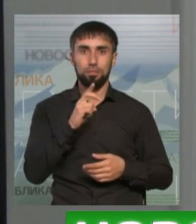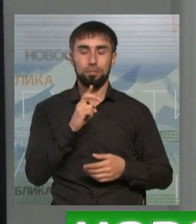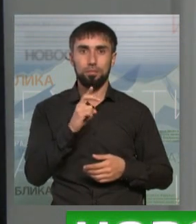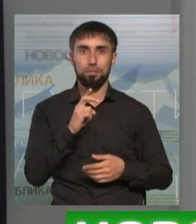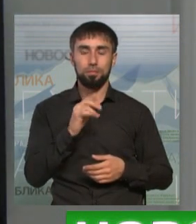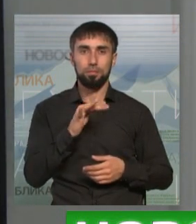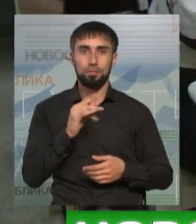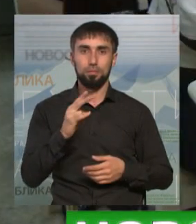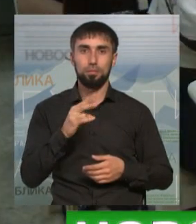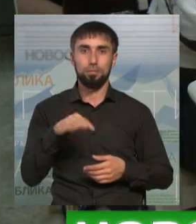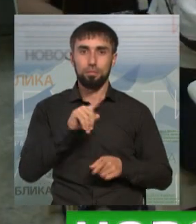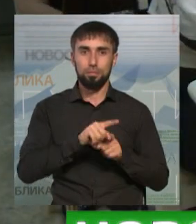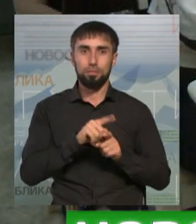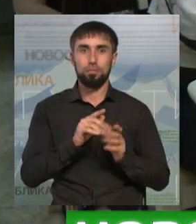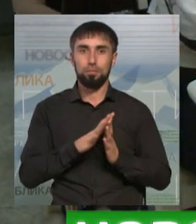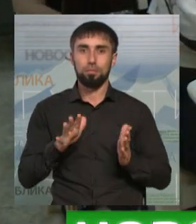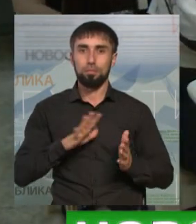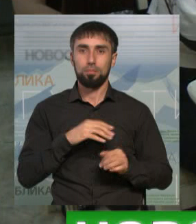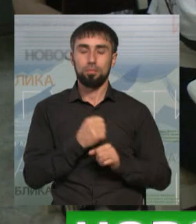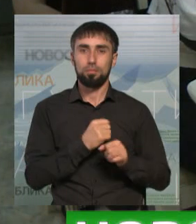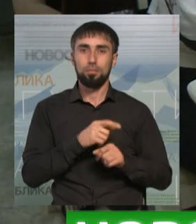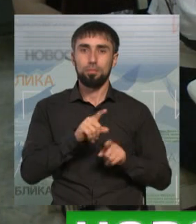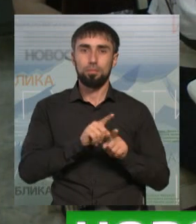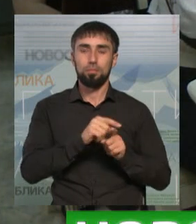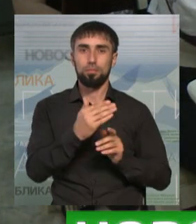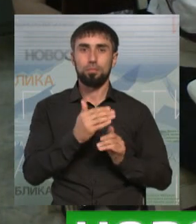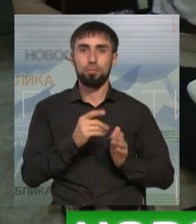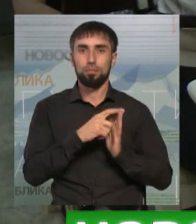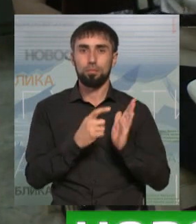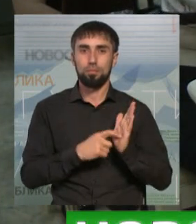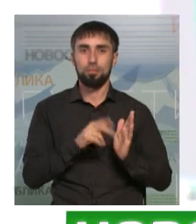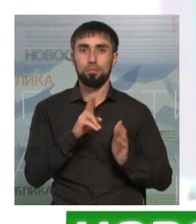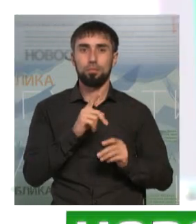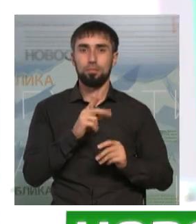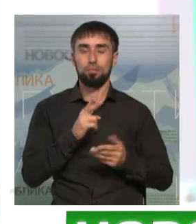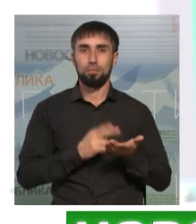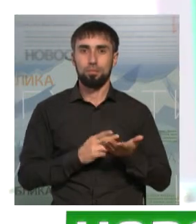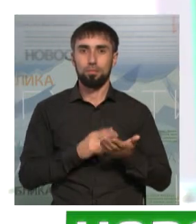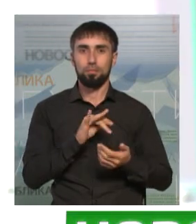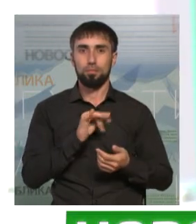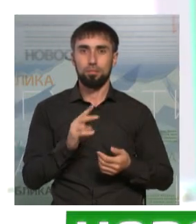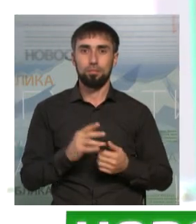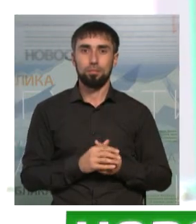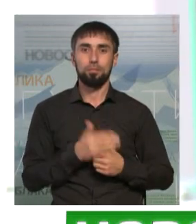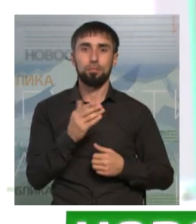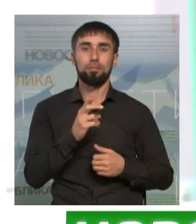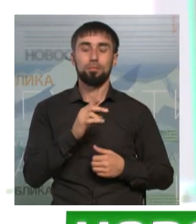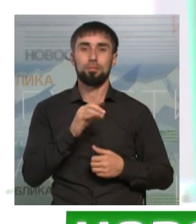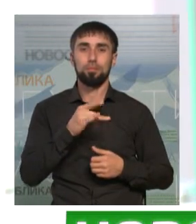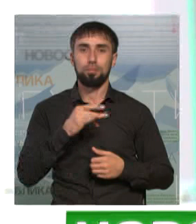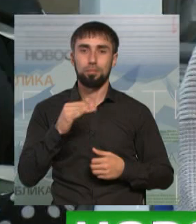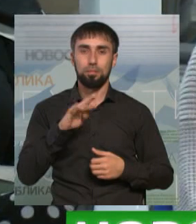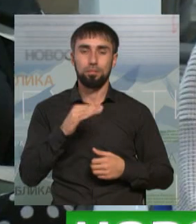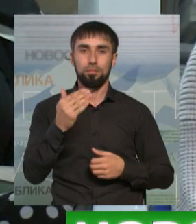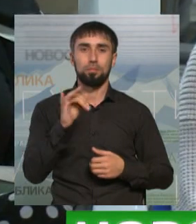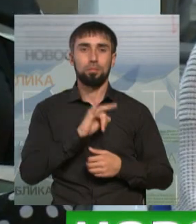внимание восточной теме. Читательская конференция объединила людей, которые не раз соприкасались с произведениями и биографией поэта. Это и научные